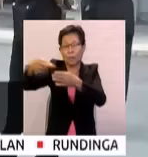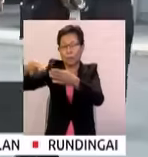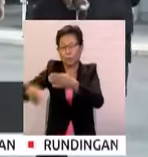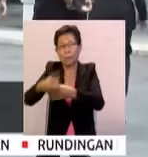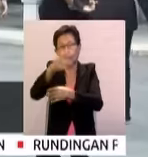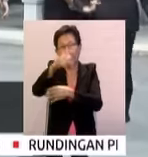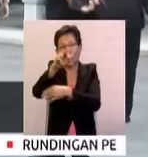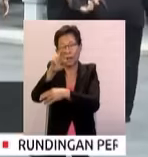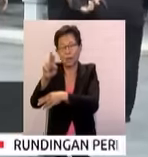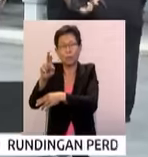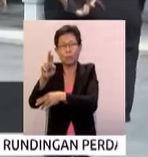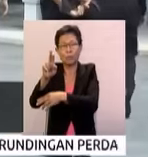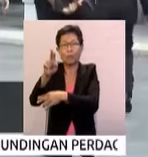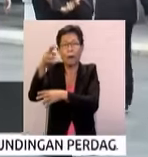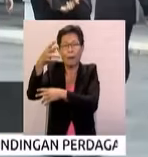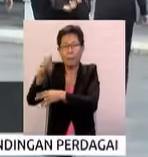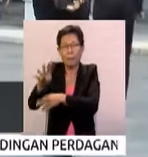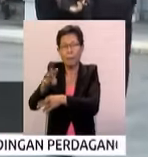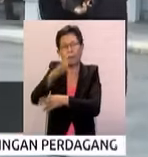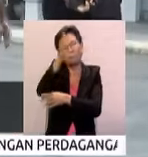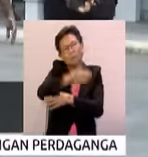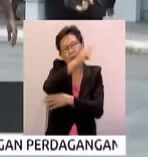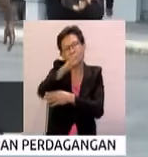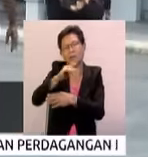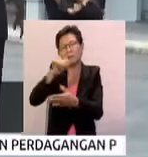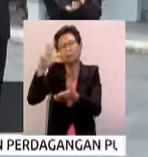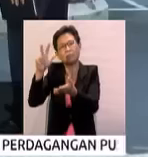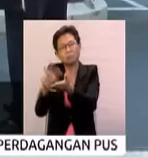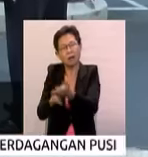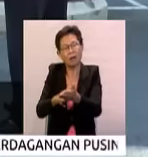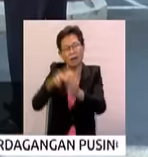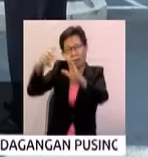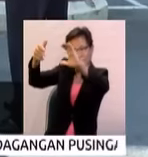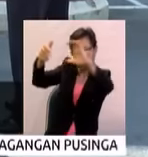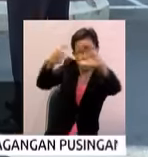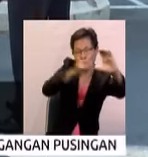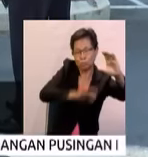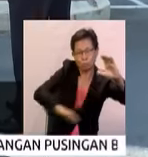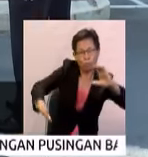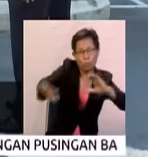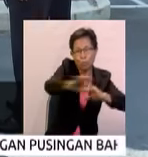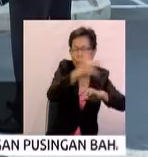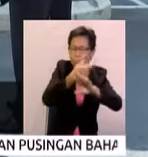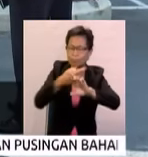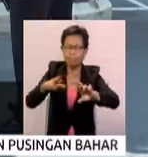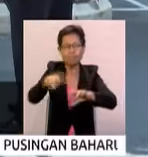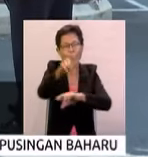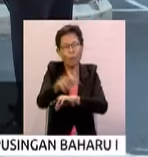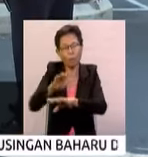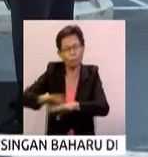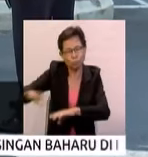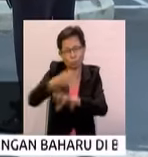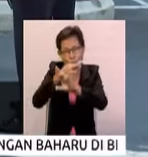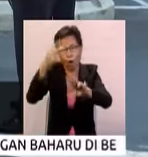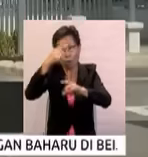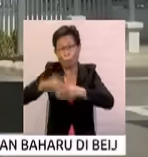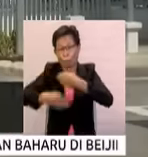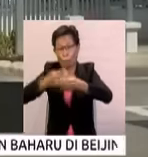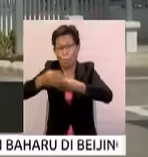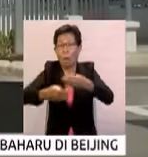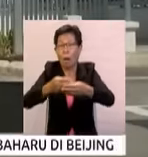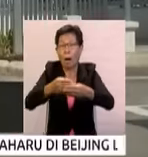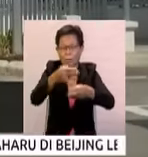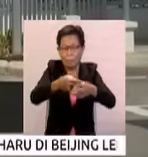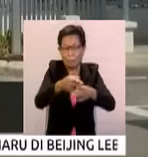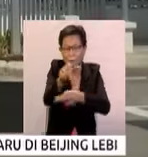Rantau terbatal dan tidak sah. Jinjauan RTM mendapati semua pihak sudah bersiap sedia untuk memastikan proses penamaan